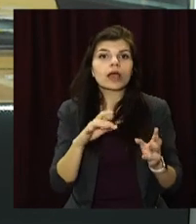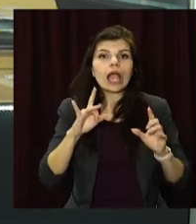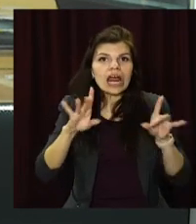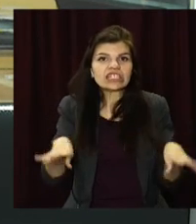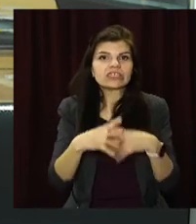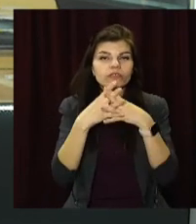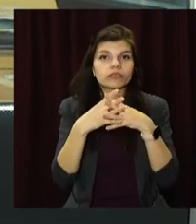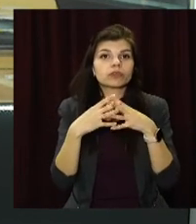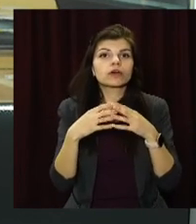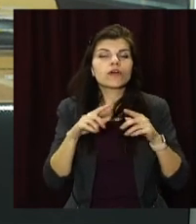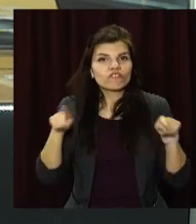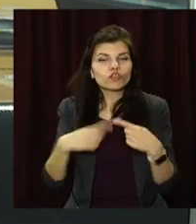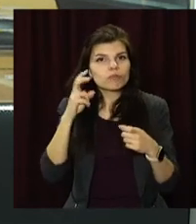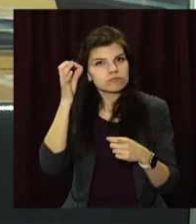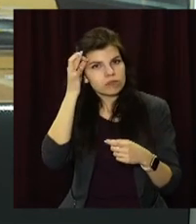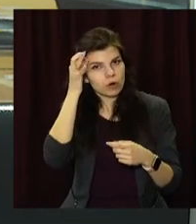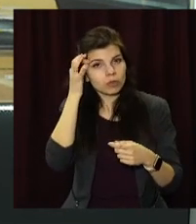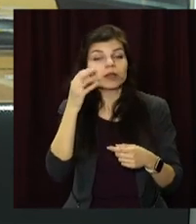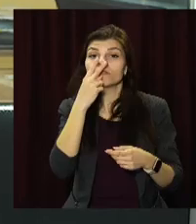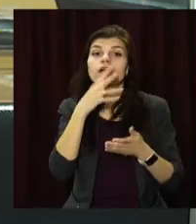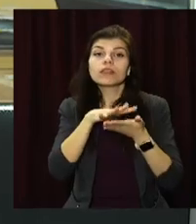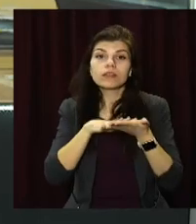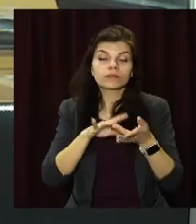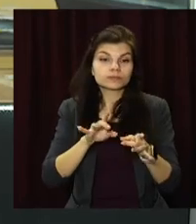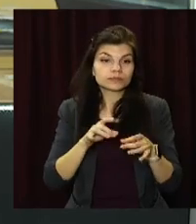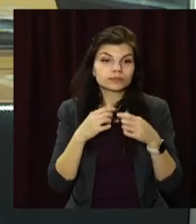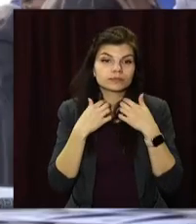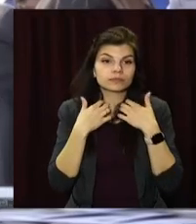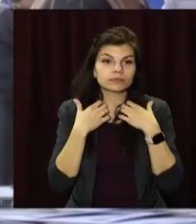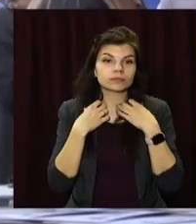історичних локацій і відродженні пам'яті? Дивіться далі в сюжеті.